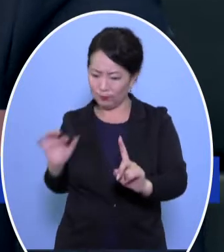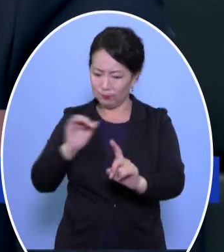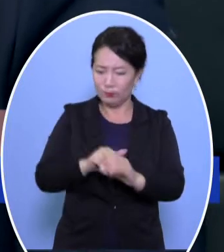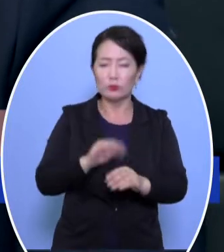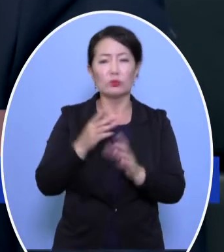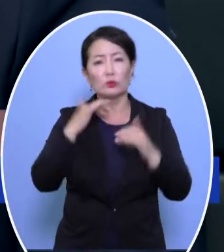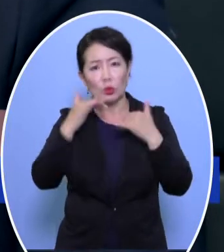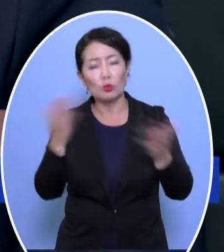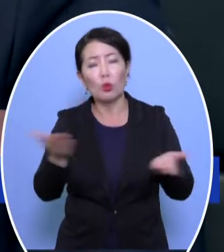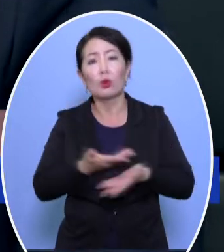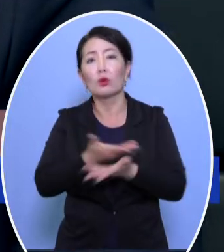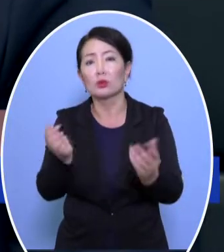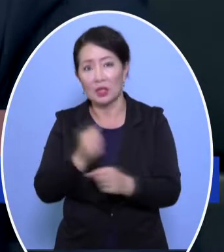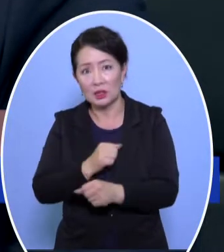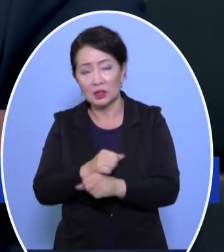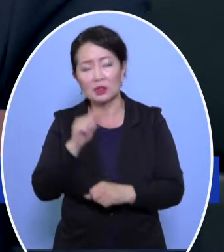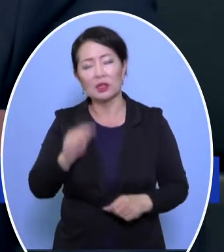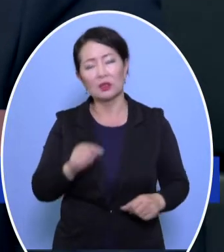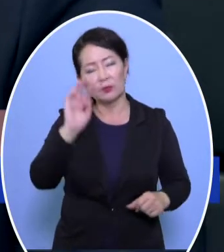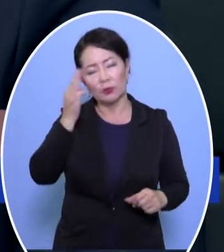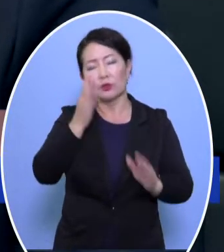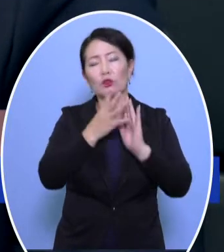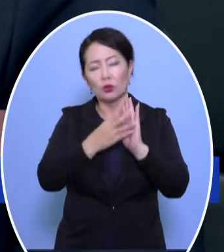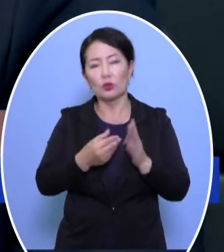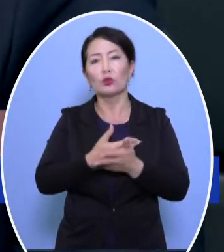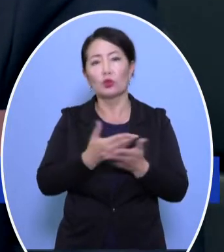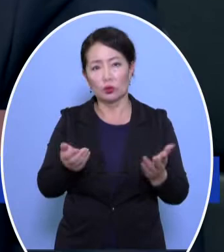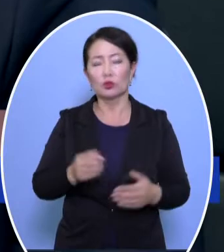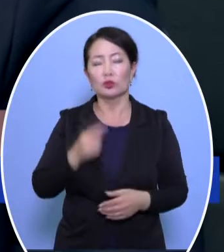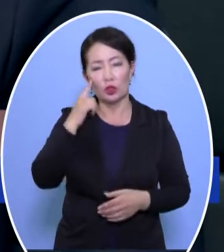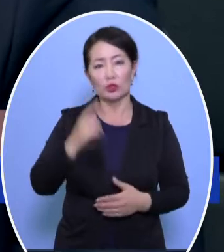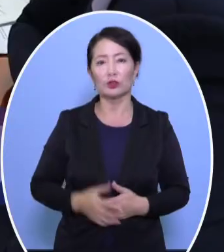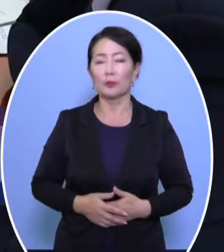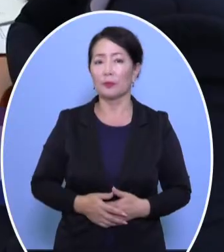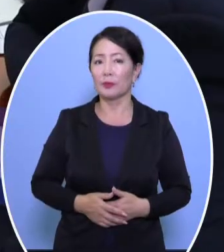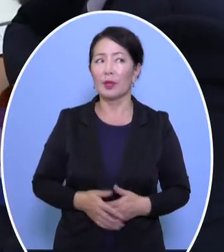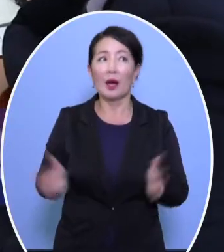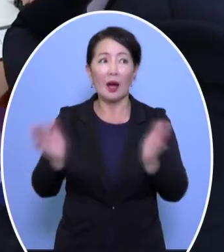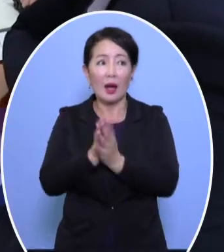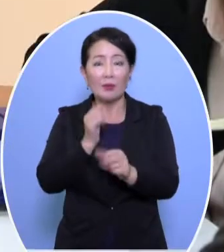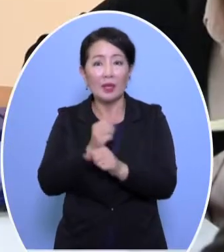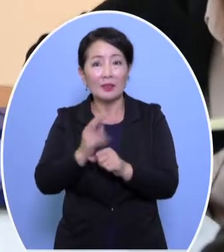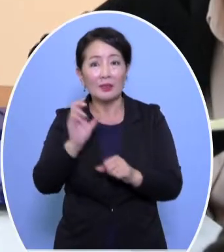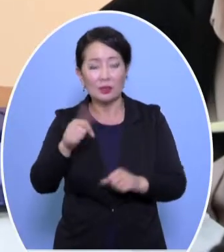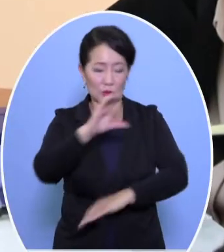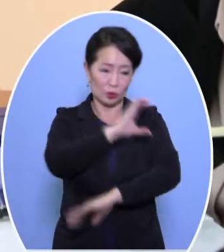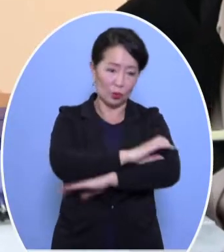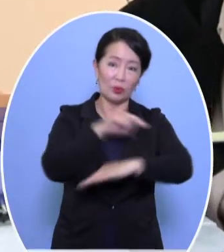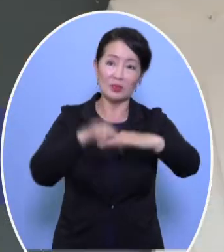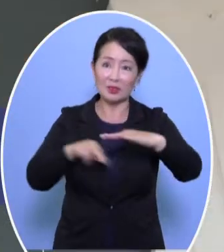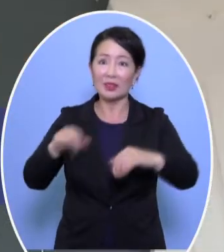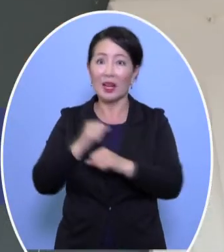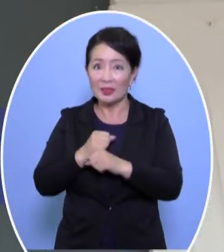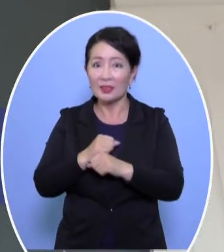гаргаж тодорхой оройлгоодыг гаргаж ажилласан. За энэ бас тодорхой нөлөөллүүдийг бас үзүүлсэн гэж ойлгож байна. Хамтарсан ажлын хэсэг сургууль цэцэрлэгүүдээр ажиллах